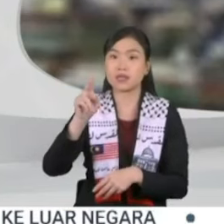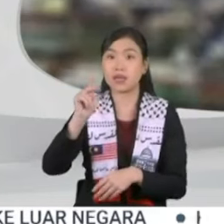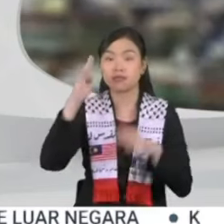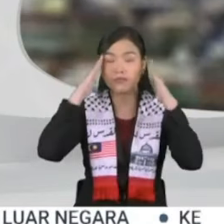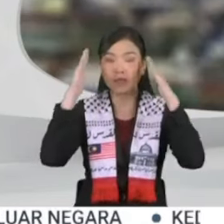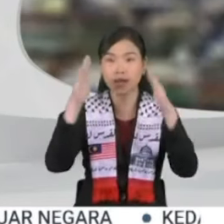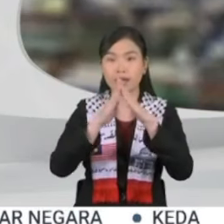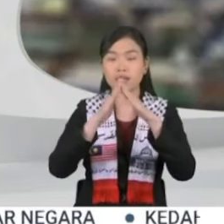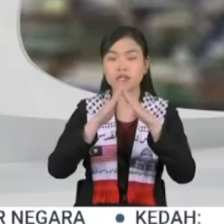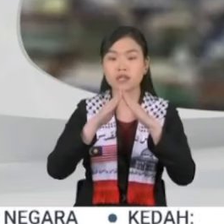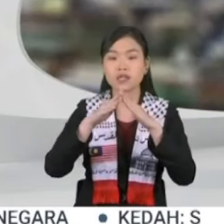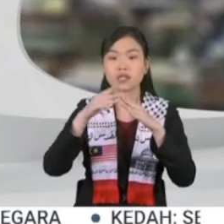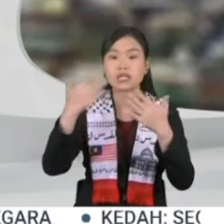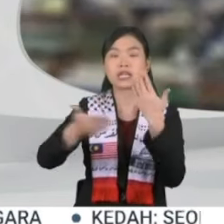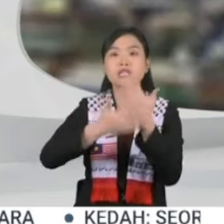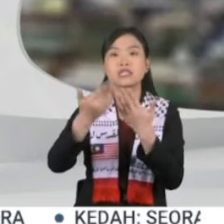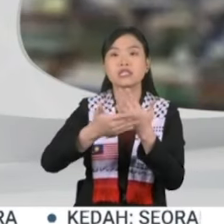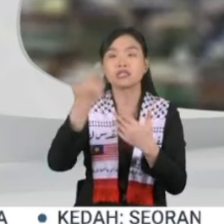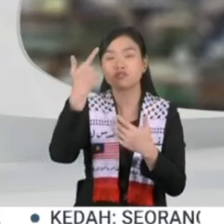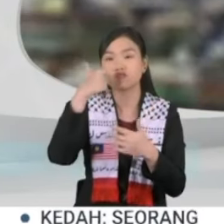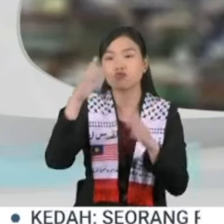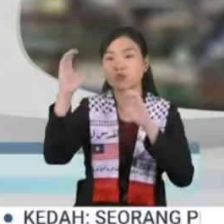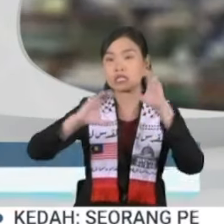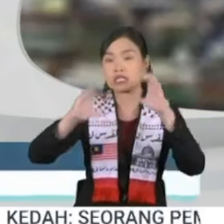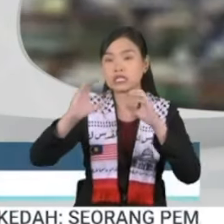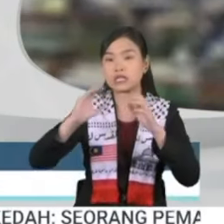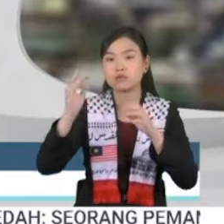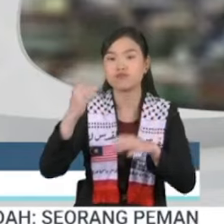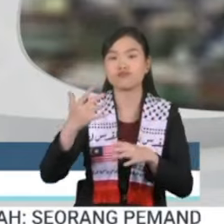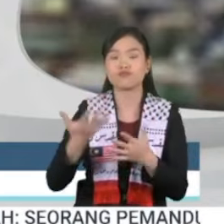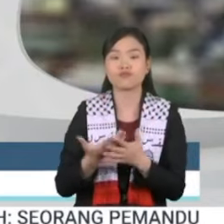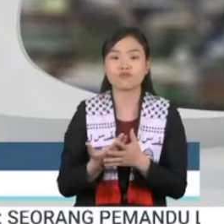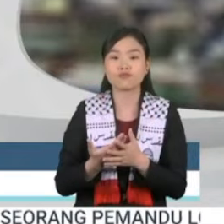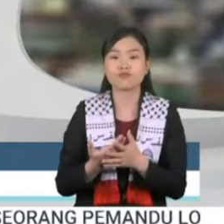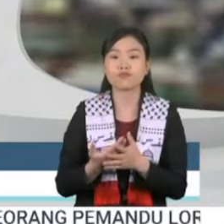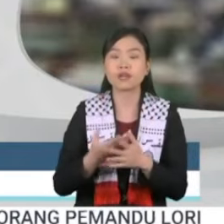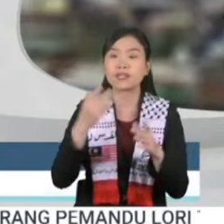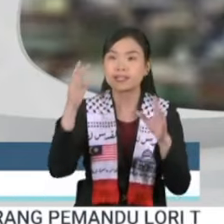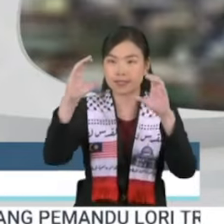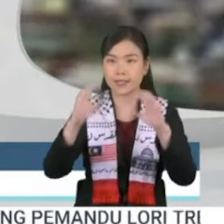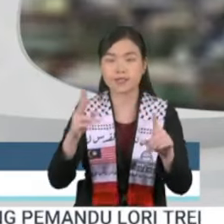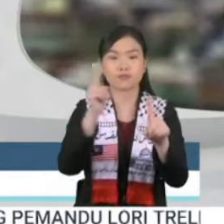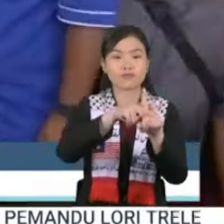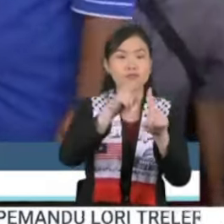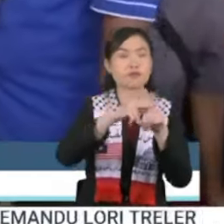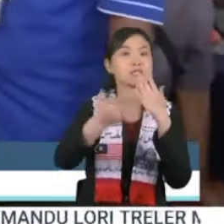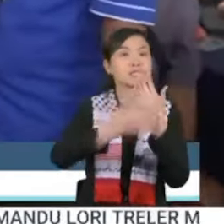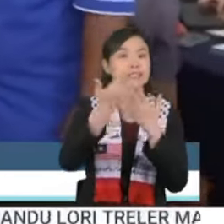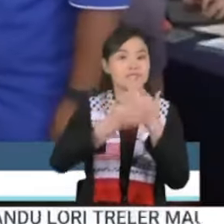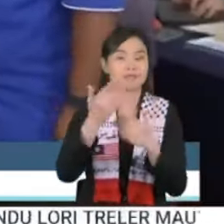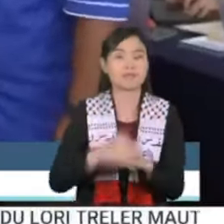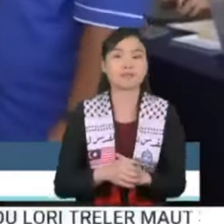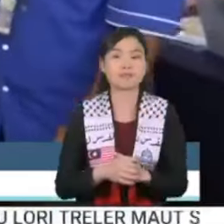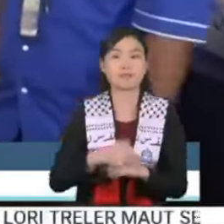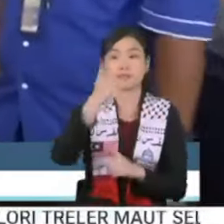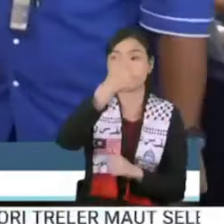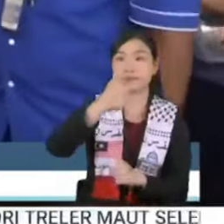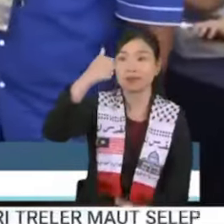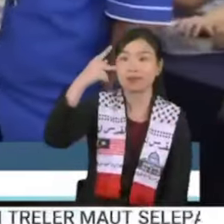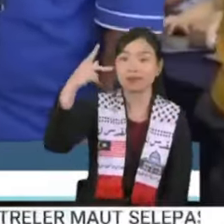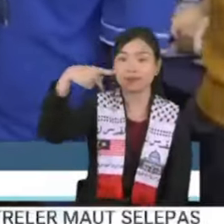memudahkan pemilik kenderaan berat membuat semakan dan khidmat nasihat berkaitan tata cara permohonan subsidi diesel. Menurut pengarah